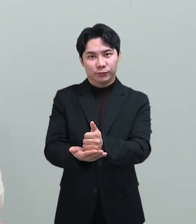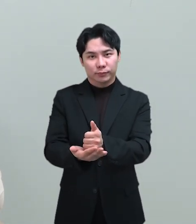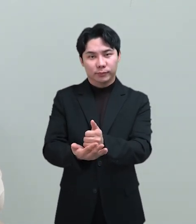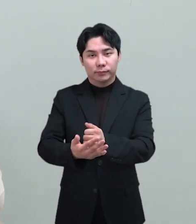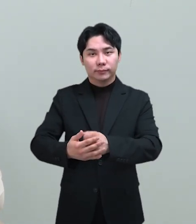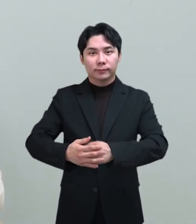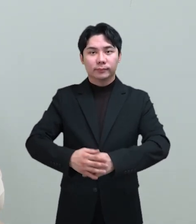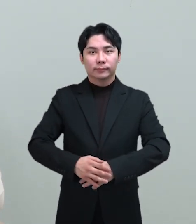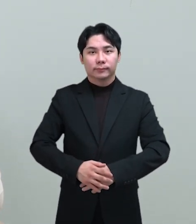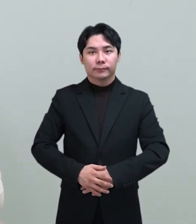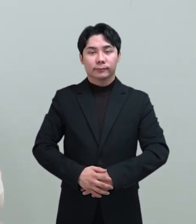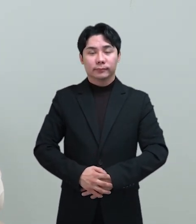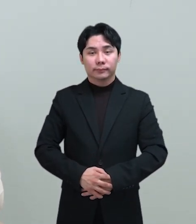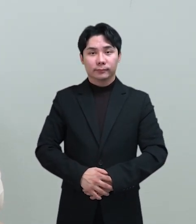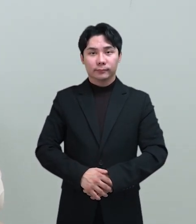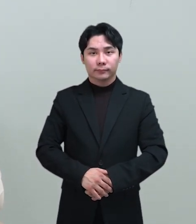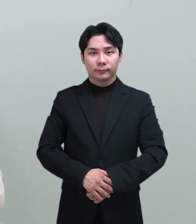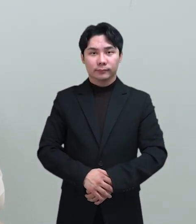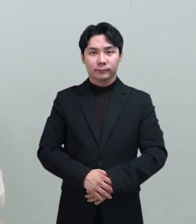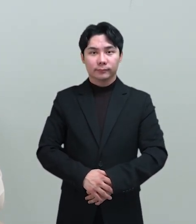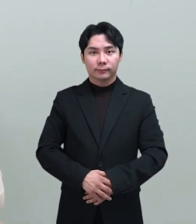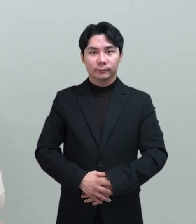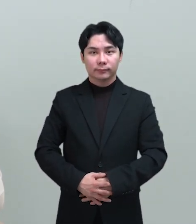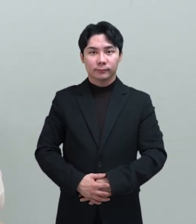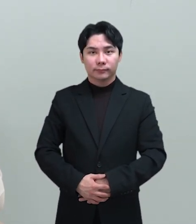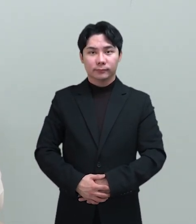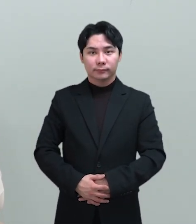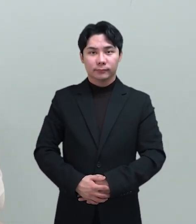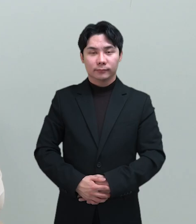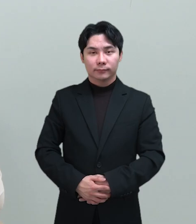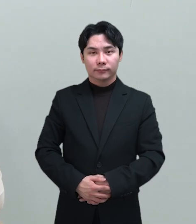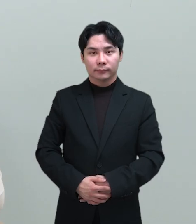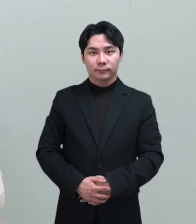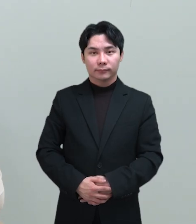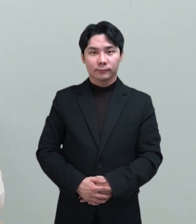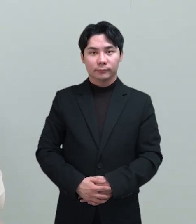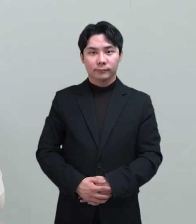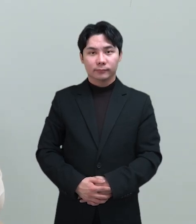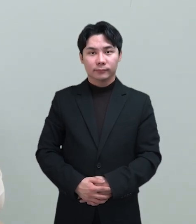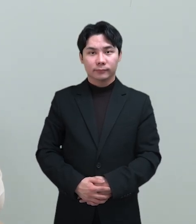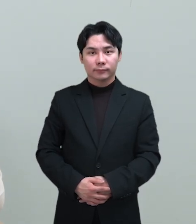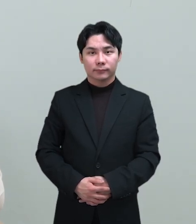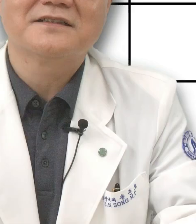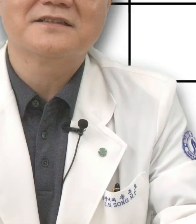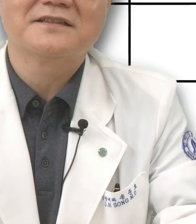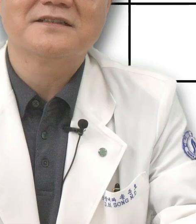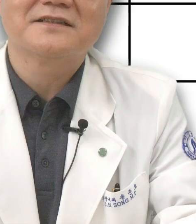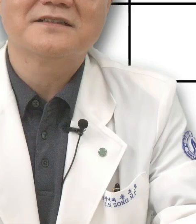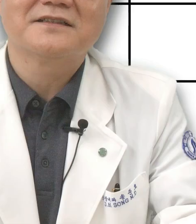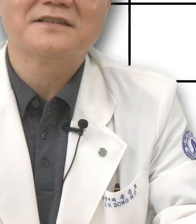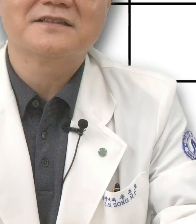선생님한테 한번 설명을 잘 들으셔가지고 거기에 맞게 하시는 것이 좋을 것 같습니다.